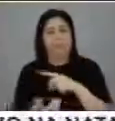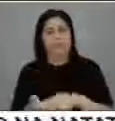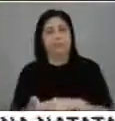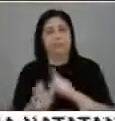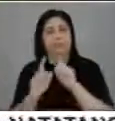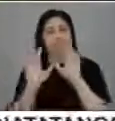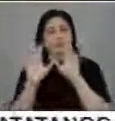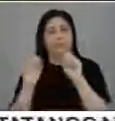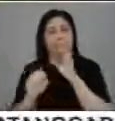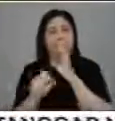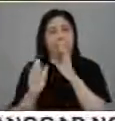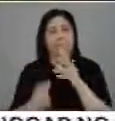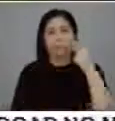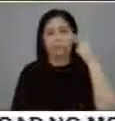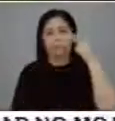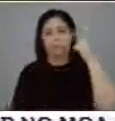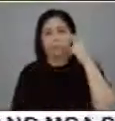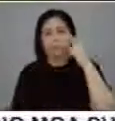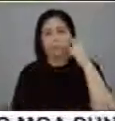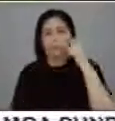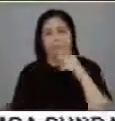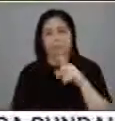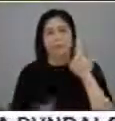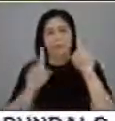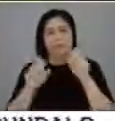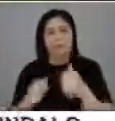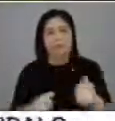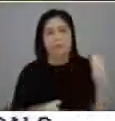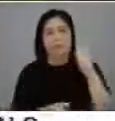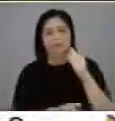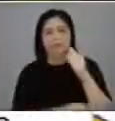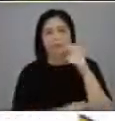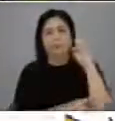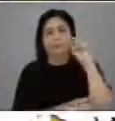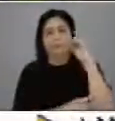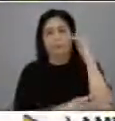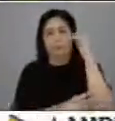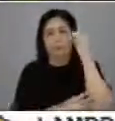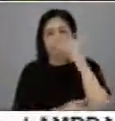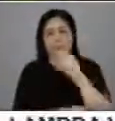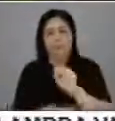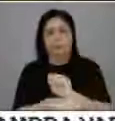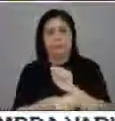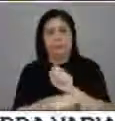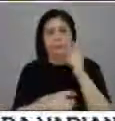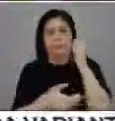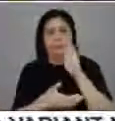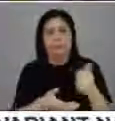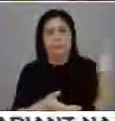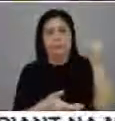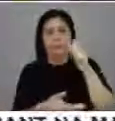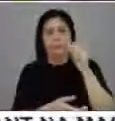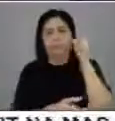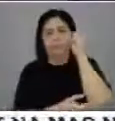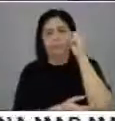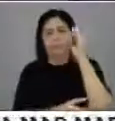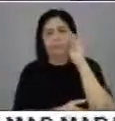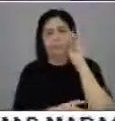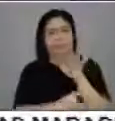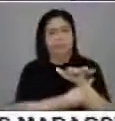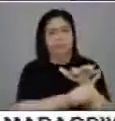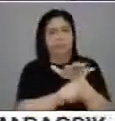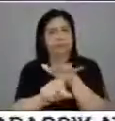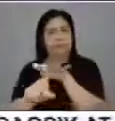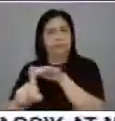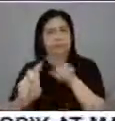Okay naman po. Ginawa naman po ng paraan ng mga managers para makadiretso agad kami dito po. Mabilis naman po, hindi po